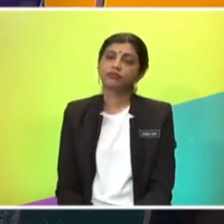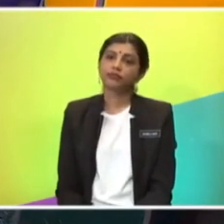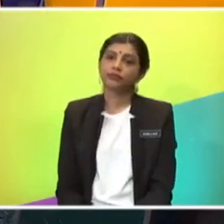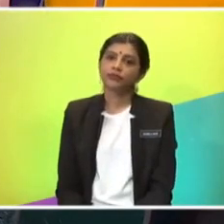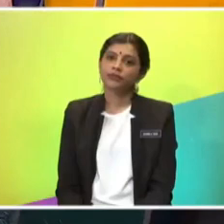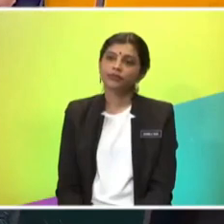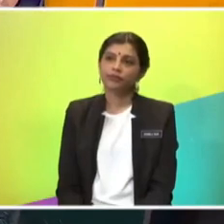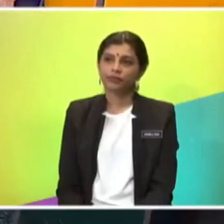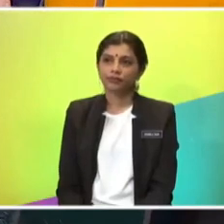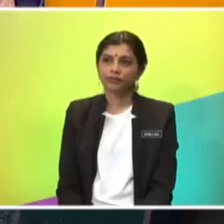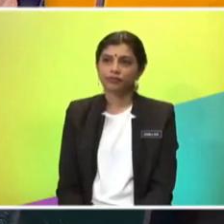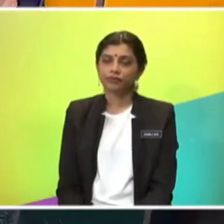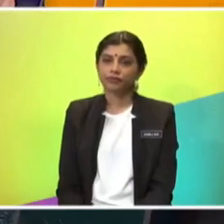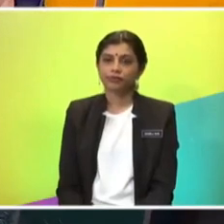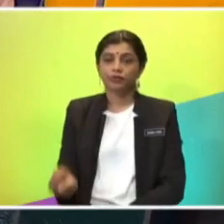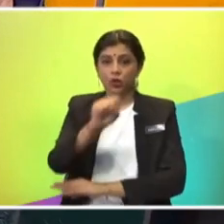Okey.